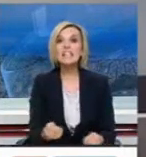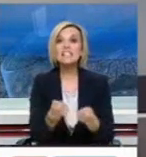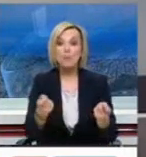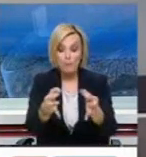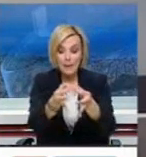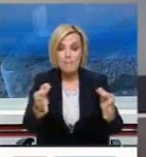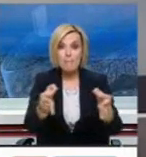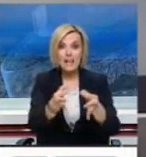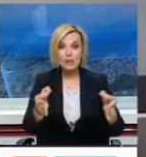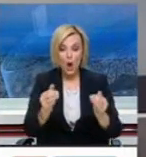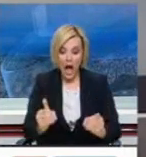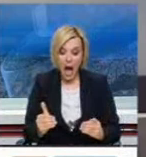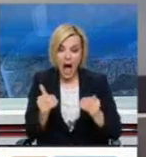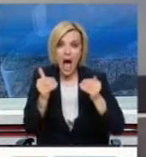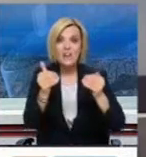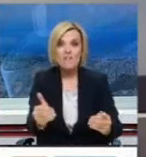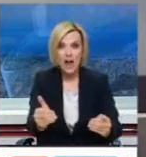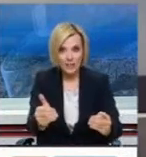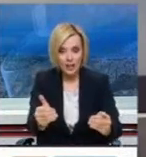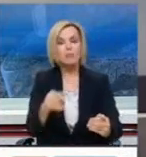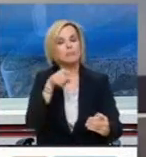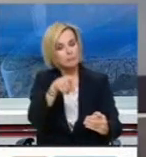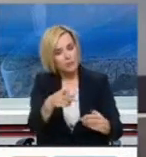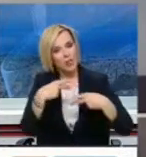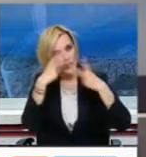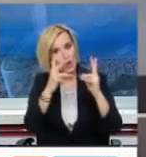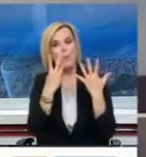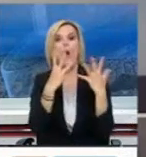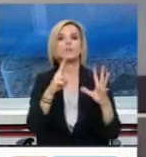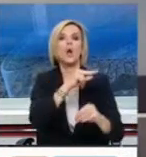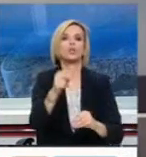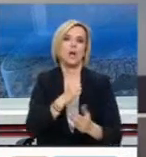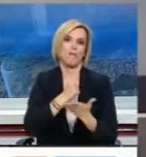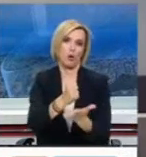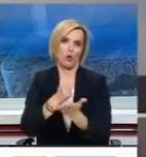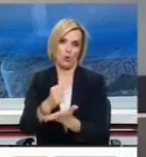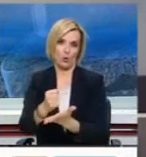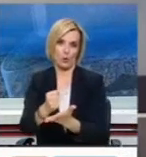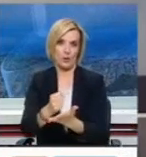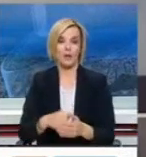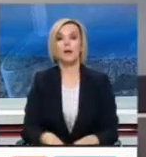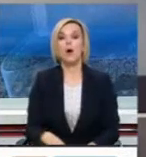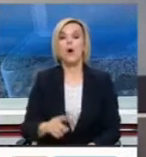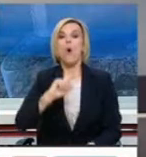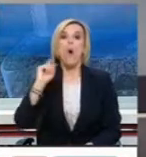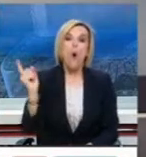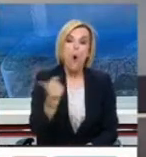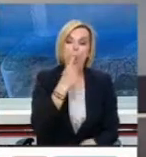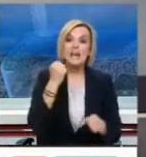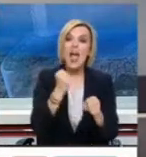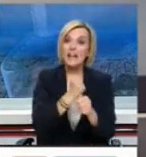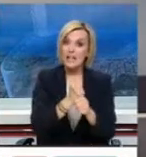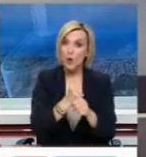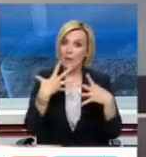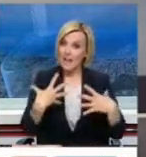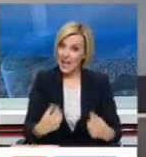συμβάσεων εργασίας. Έκτον, άρα οι εργαζόμενοι που θα είναι τελικά δικαιούχοι της έκτακτης